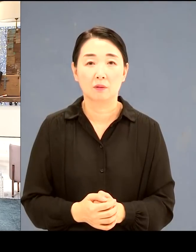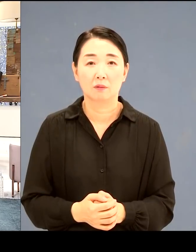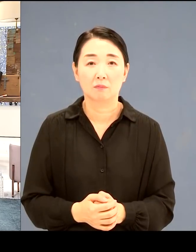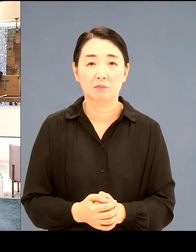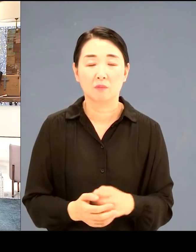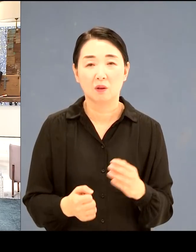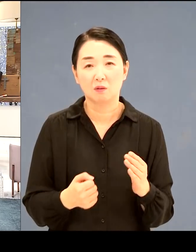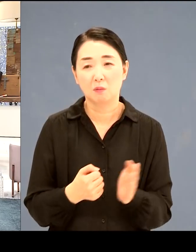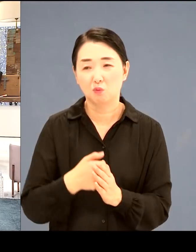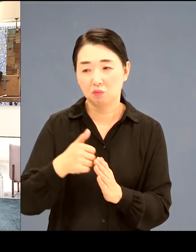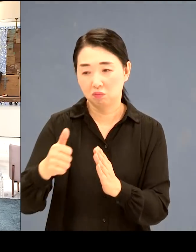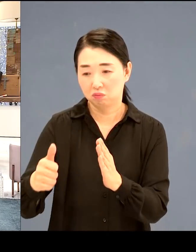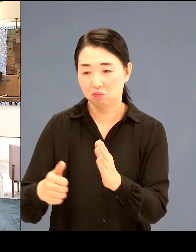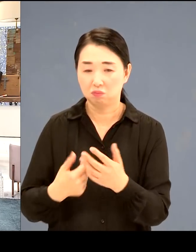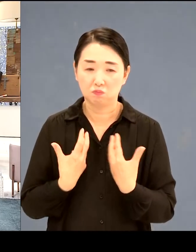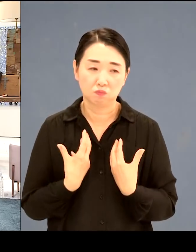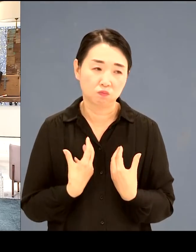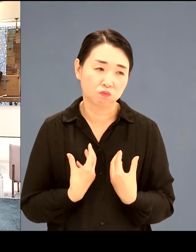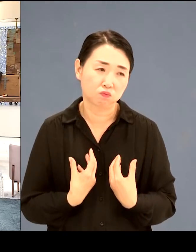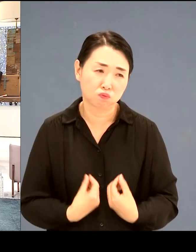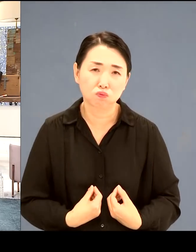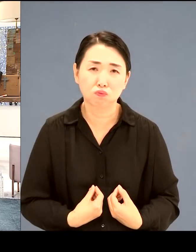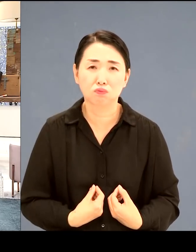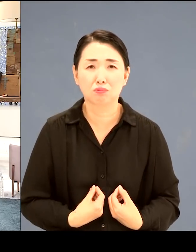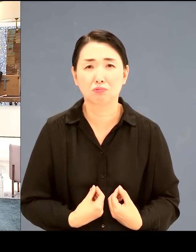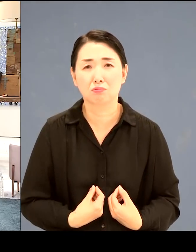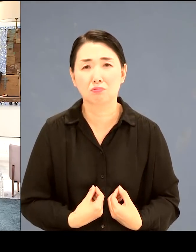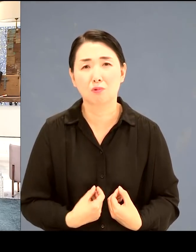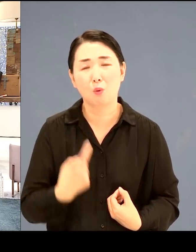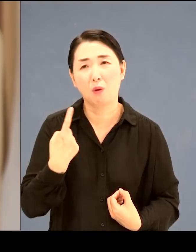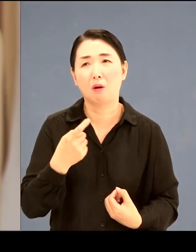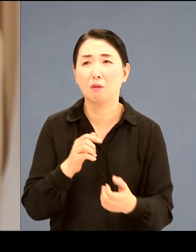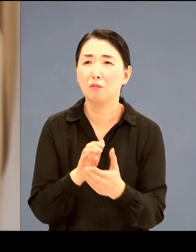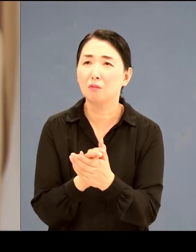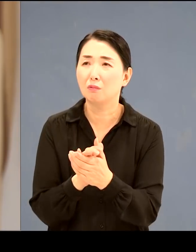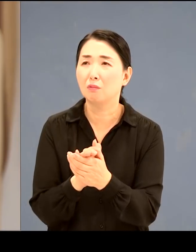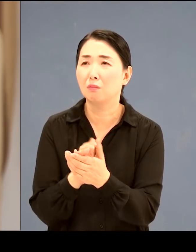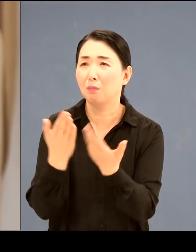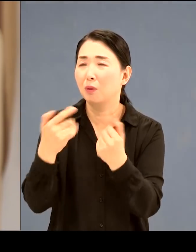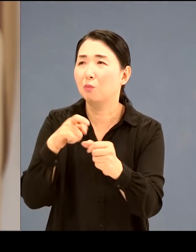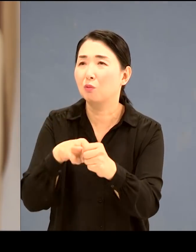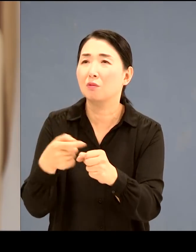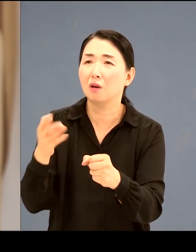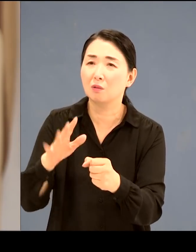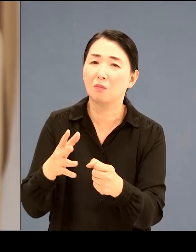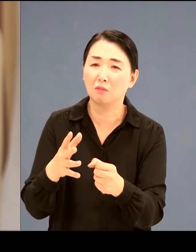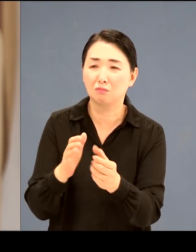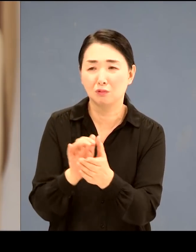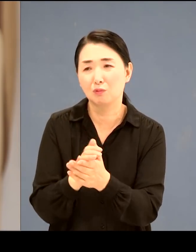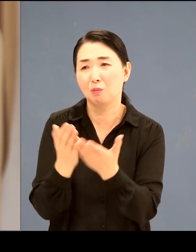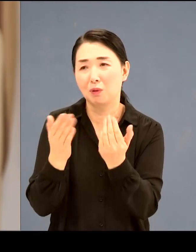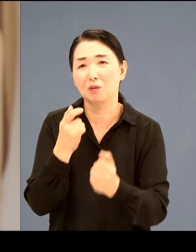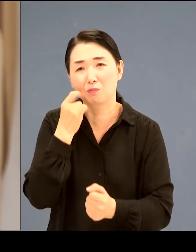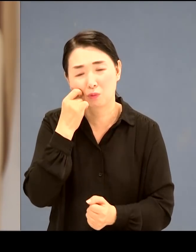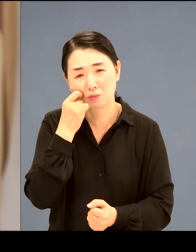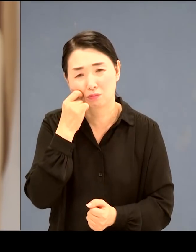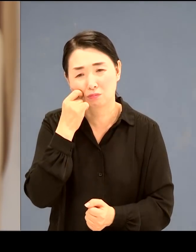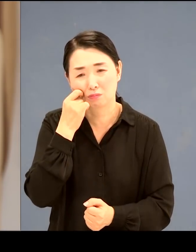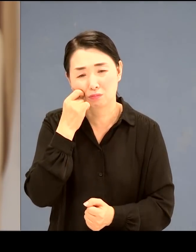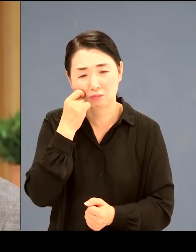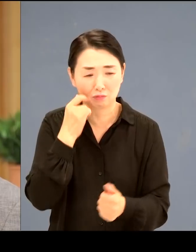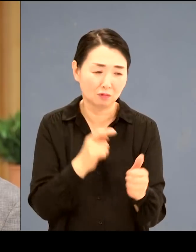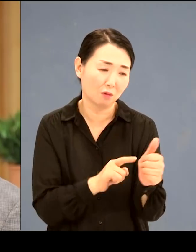돌아서 이제 너무 낙심한 그러니까요. 얼굴로 기도받으러 갔는데. 네네 나오게 됐는데 그래 내 인생이 그렇지 뭐 그런 생각을